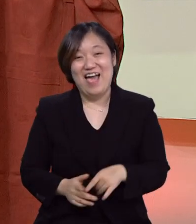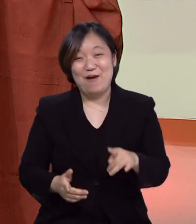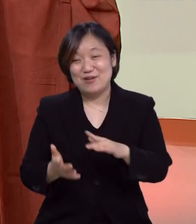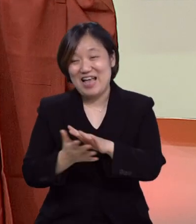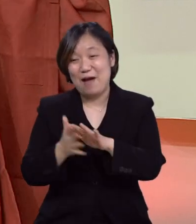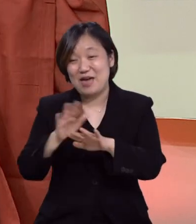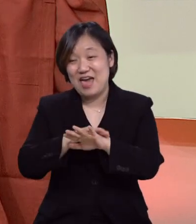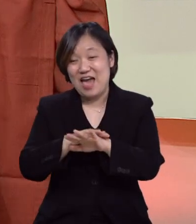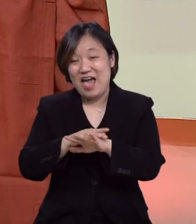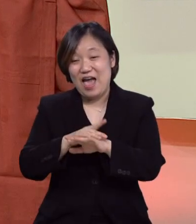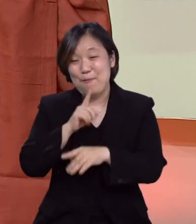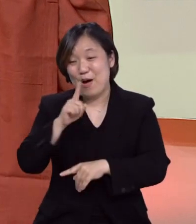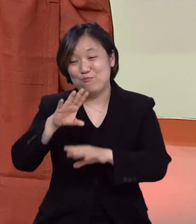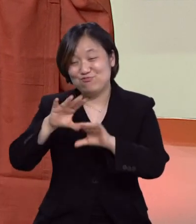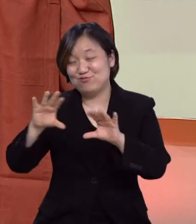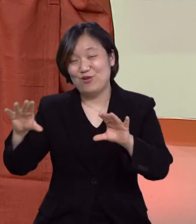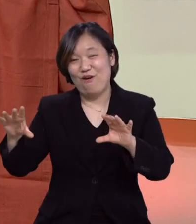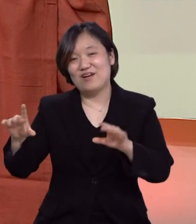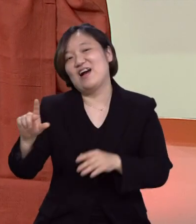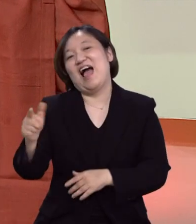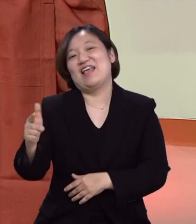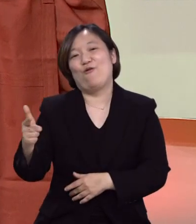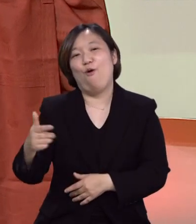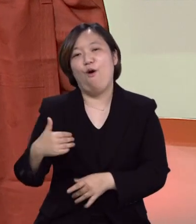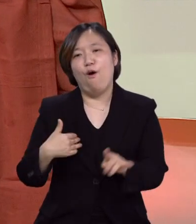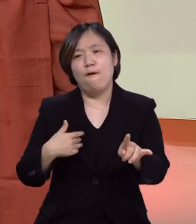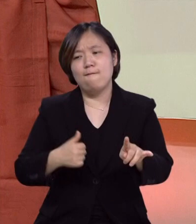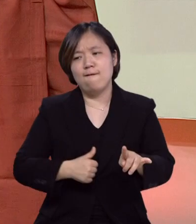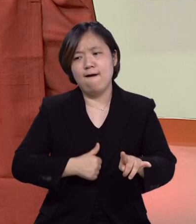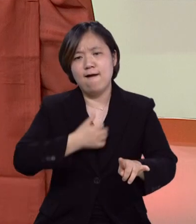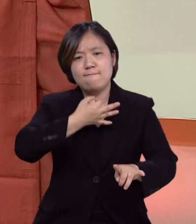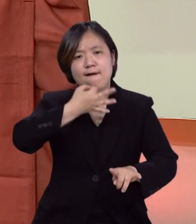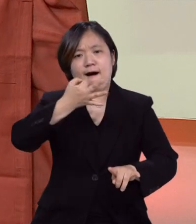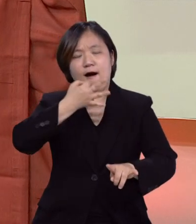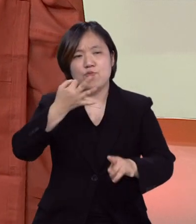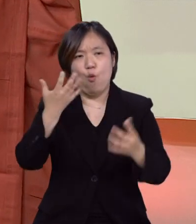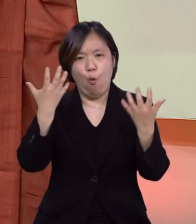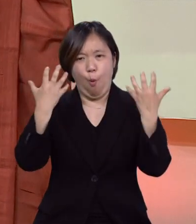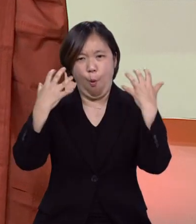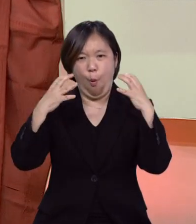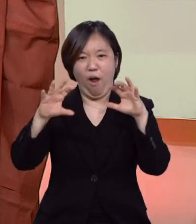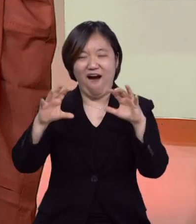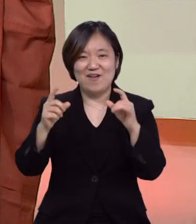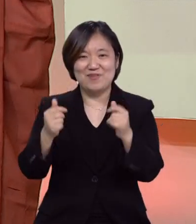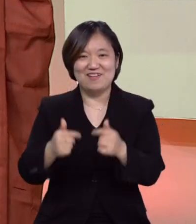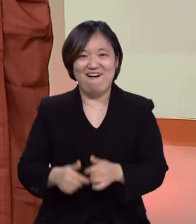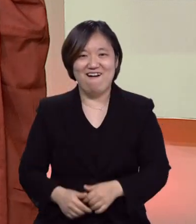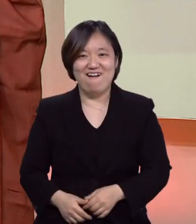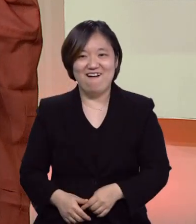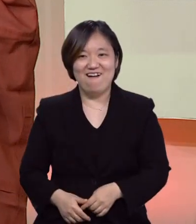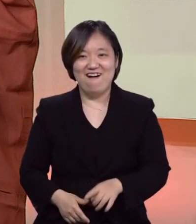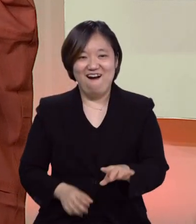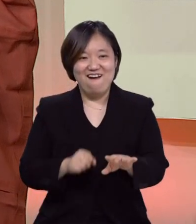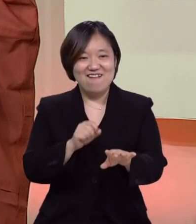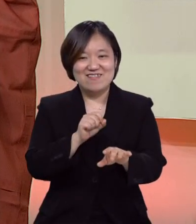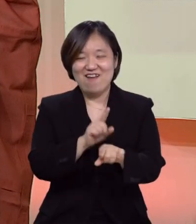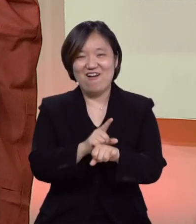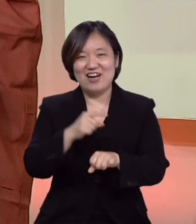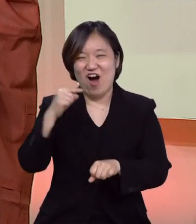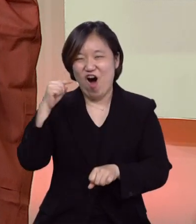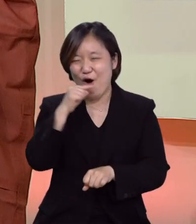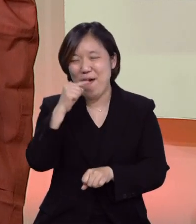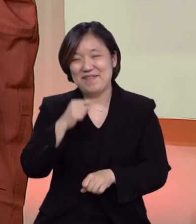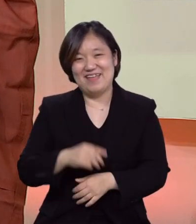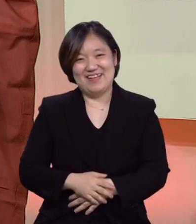막 그런 거 생각하잖아요 근데 승차 쓰면 말 그대로 가야산 호랑이라고 해가지고 성격이 엄청나셨대요